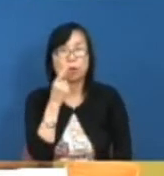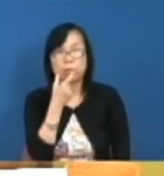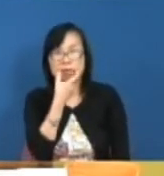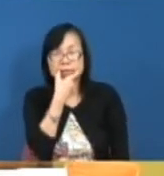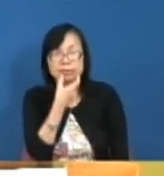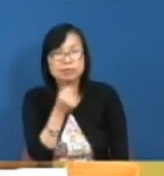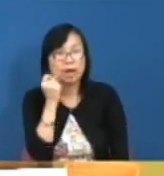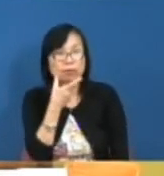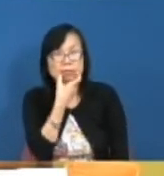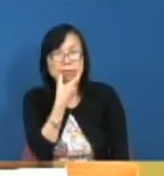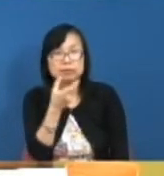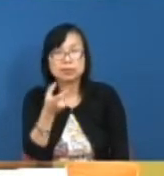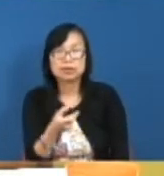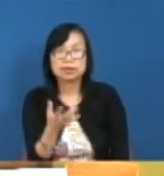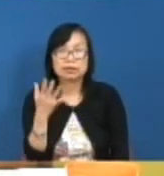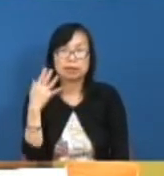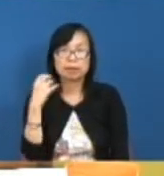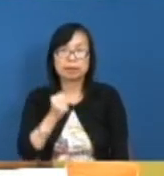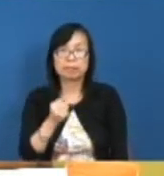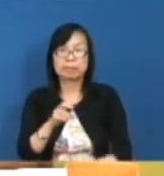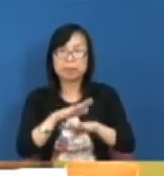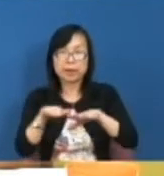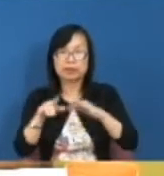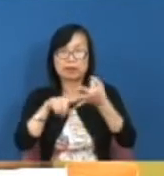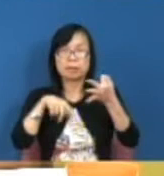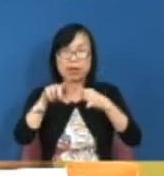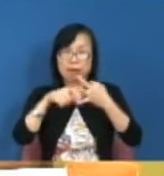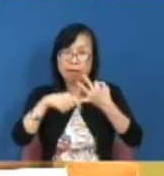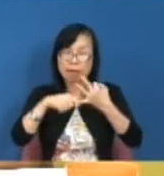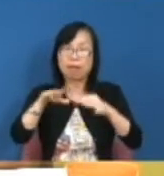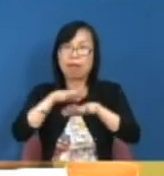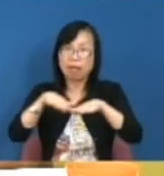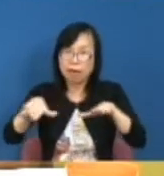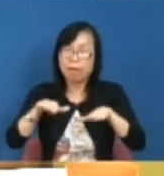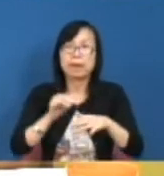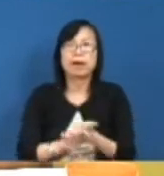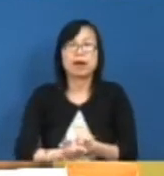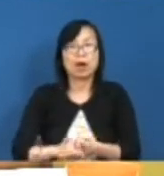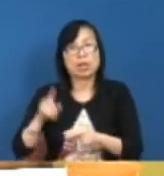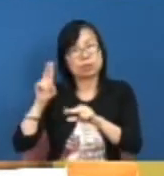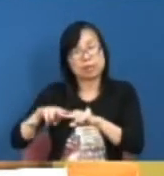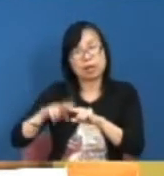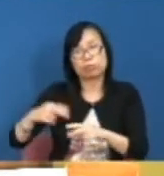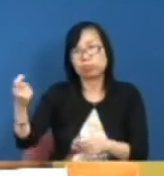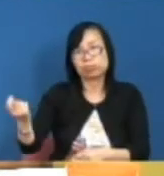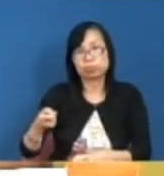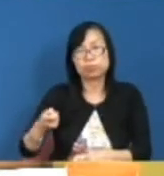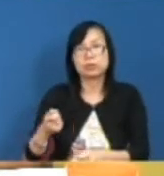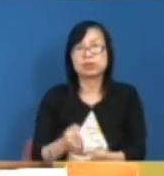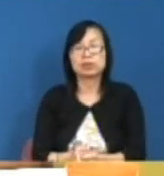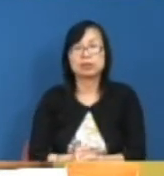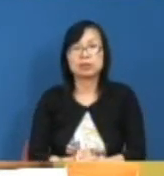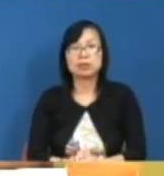為習近平其實在中共黨內當然很多職務啦，咁其中一個係最 significant